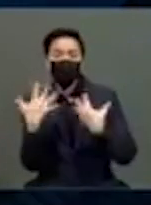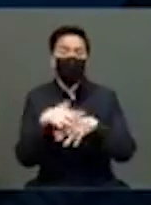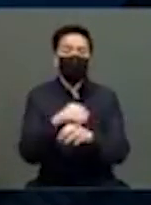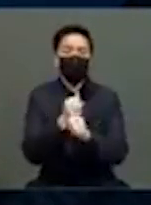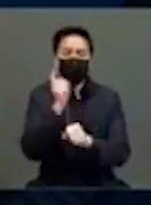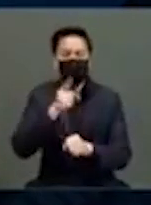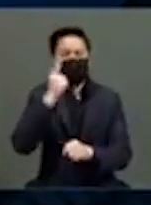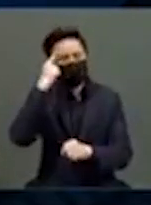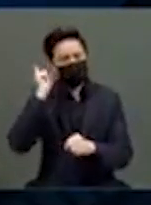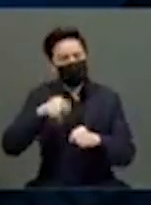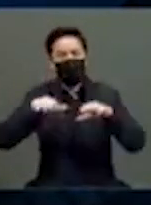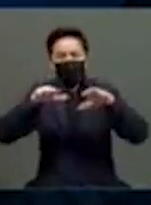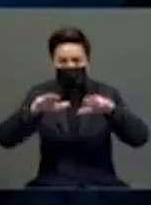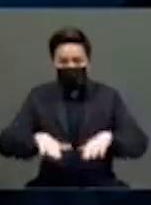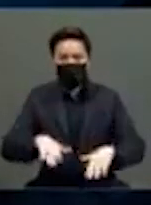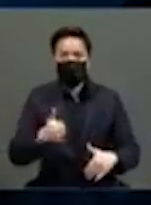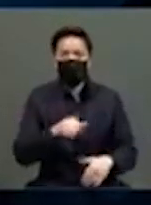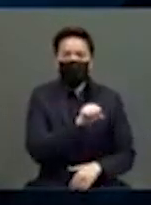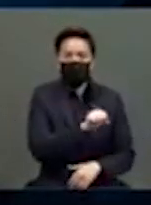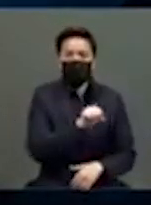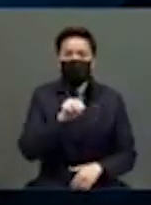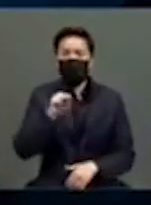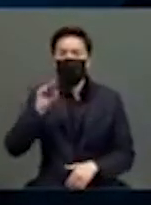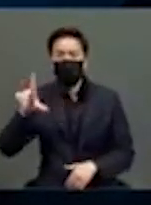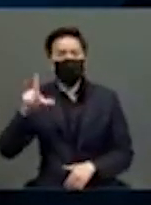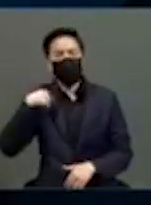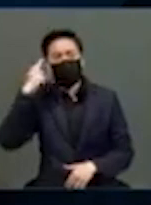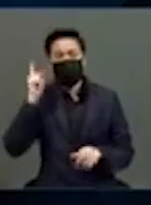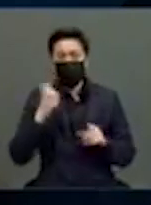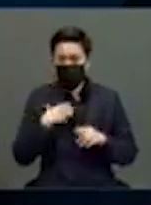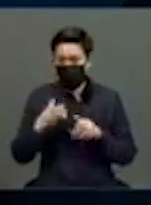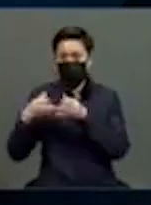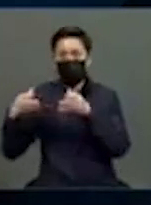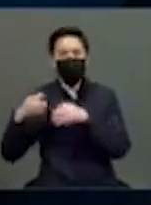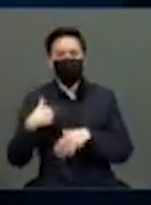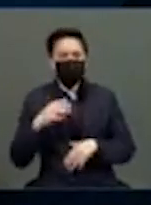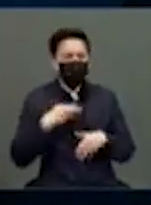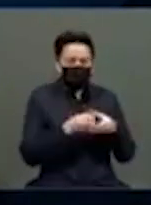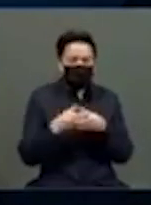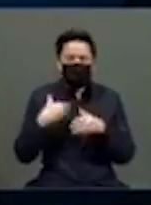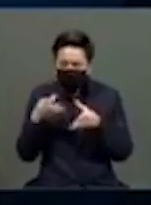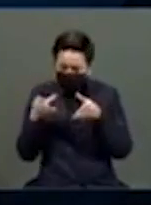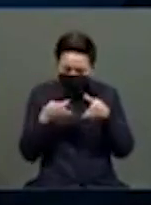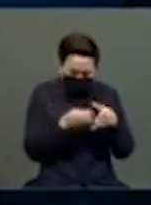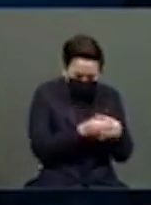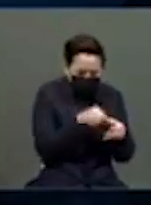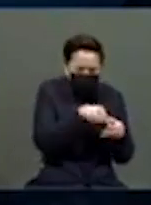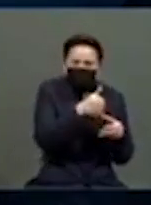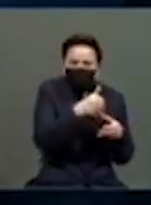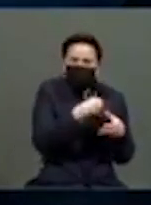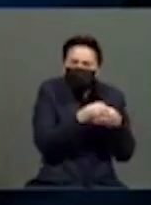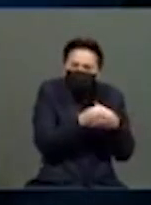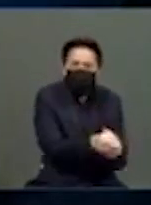คิดว่าคัตเตอร์จะต้องลดลงและขนาด smlเราก็ไม่หวังว่าจะให้เกิดเลยนะครับเดี๋ยวขนาดเล็กลงไปให้มากที่สุด